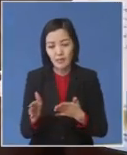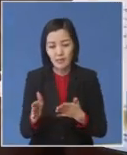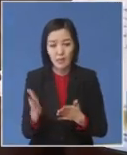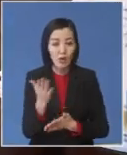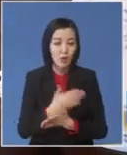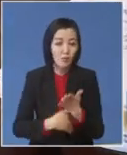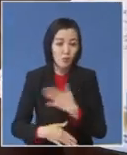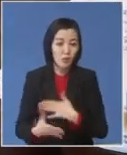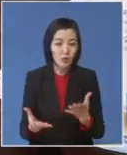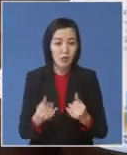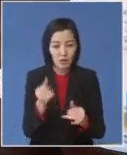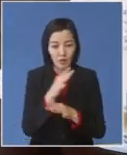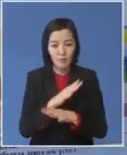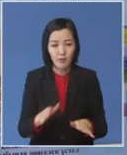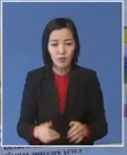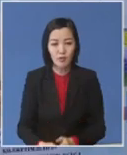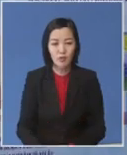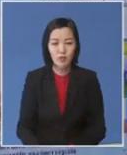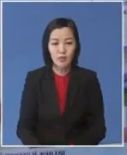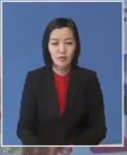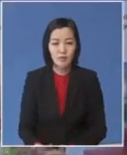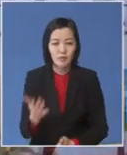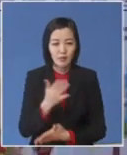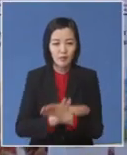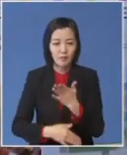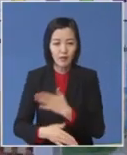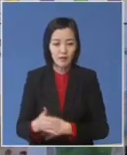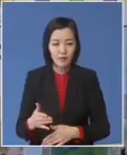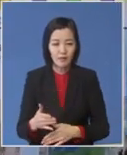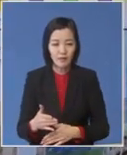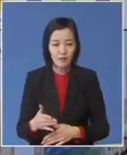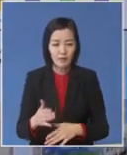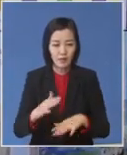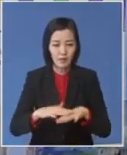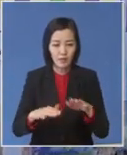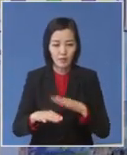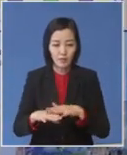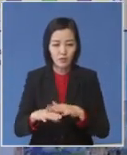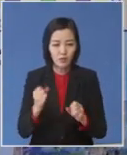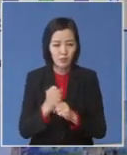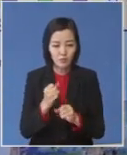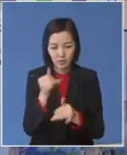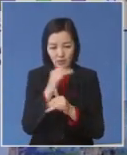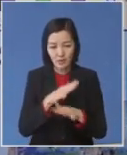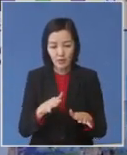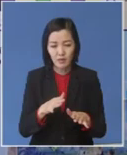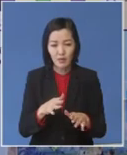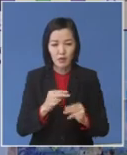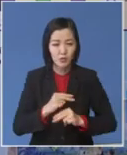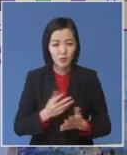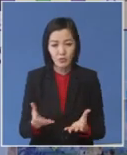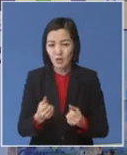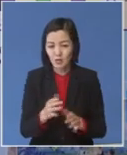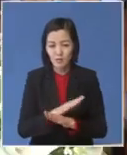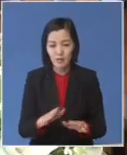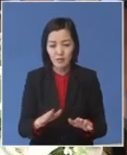де ала алмай жүр. Инвалидность строил, кем она, кол нет, жарамайды, жұмысқа жарамайды, скажете, алмайды, жұмысқа соның кесе, со